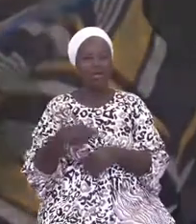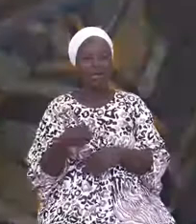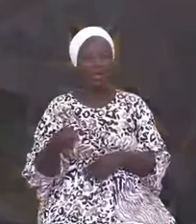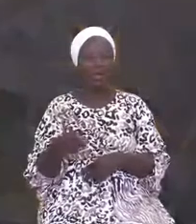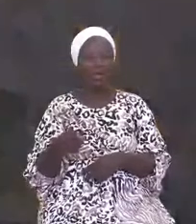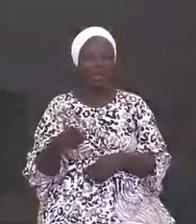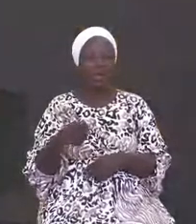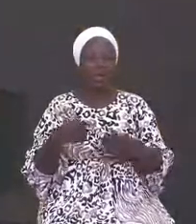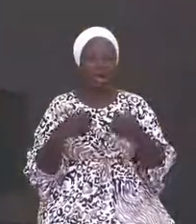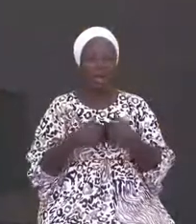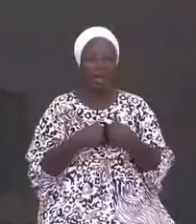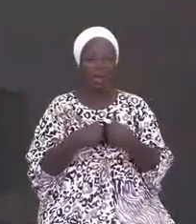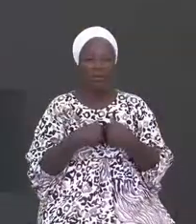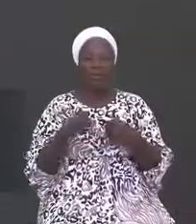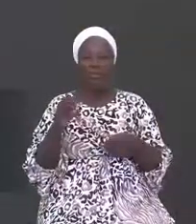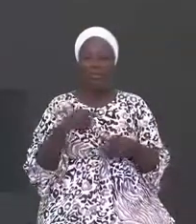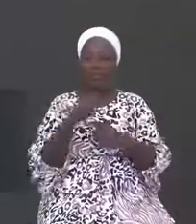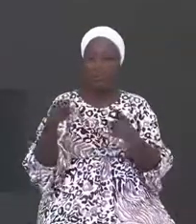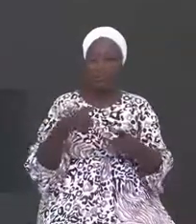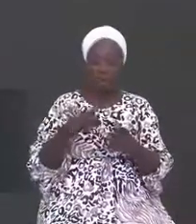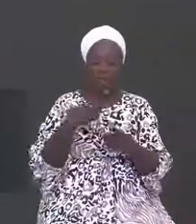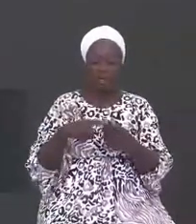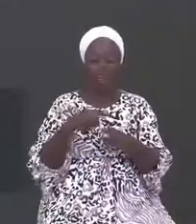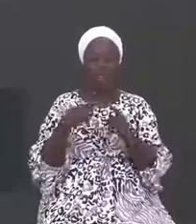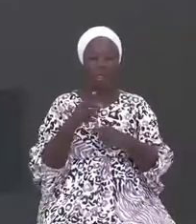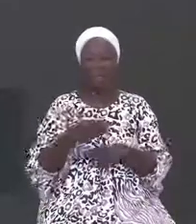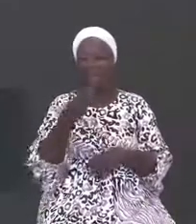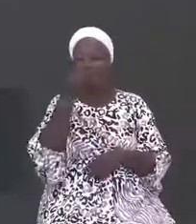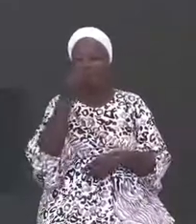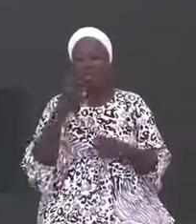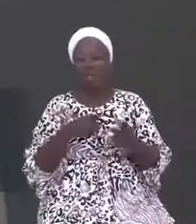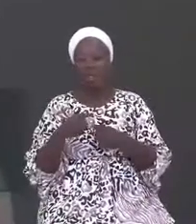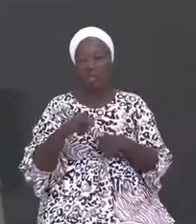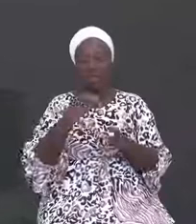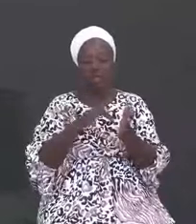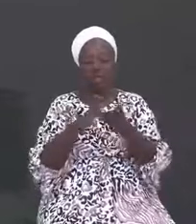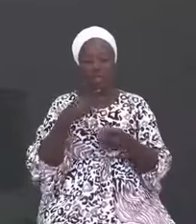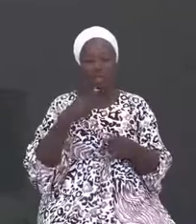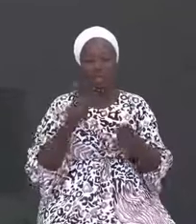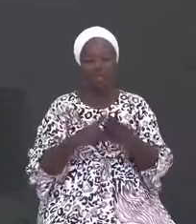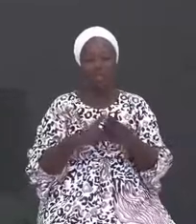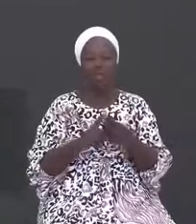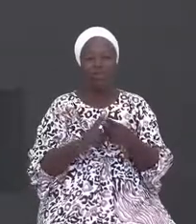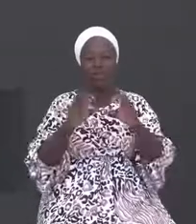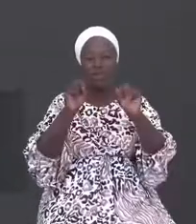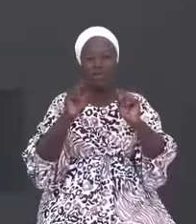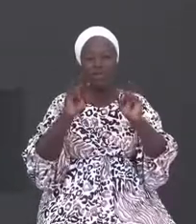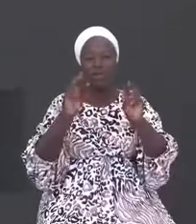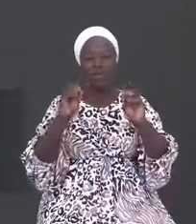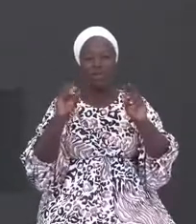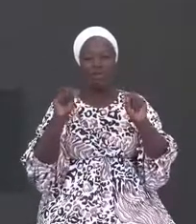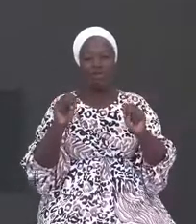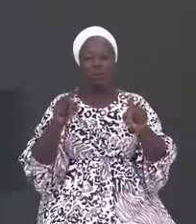j'eus mangé, Jésus dit à Simon Pierre, Simon, fils de Jonas, m'aimes-tu plus que ne m'aiment